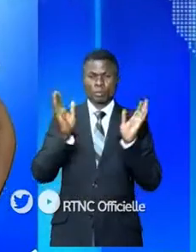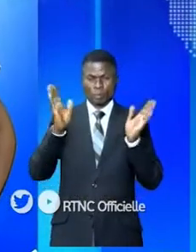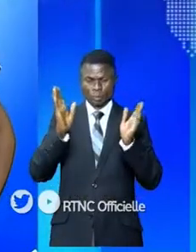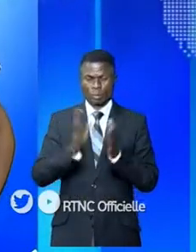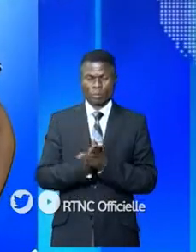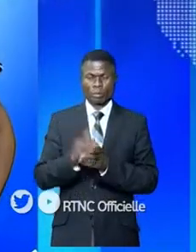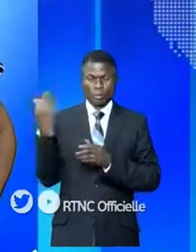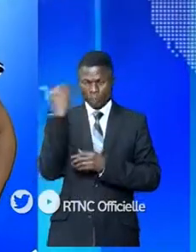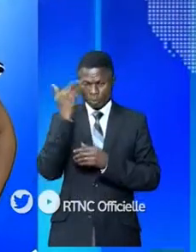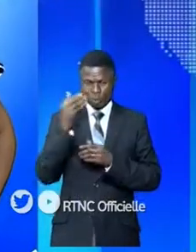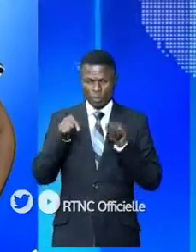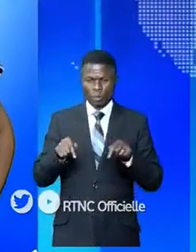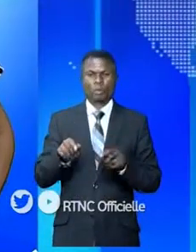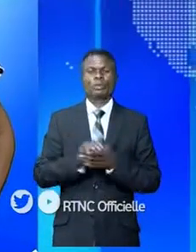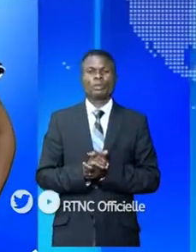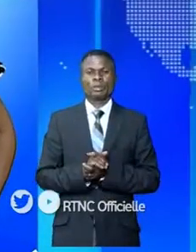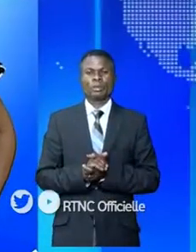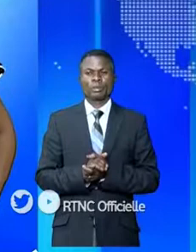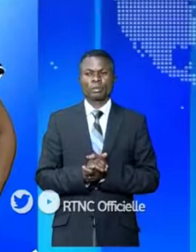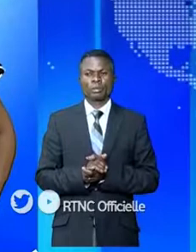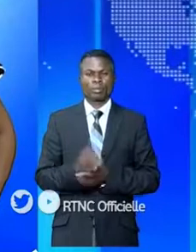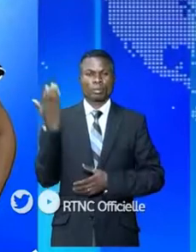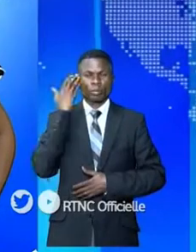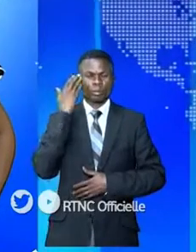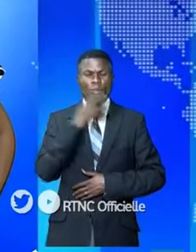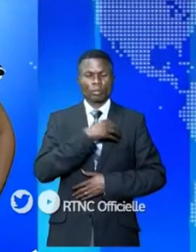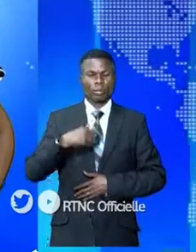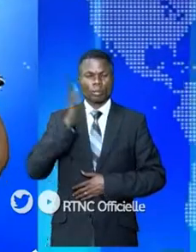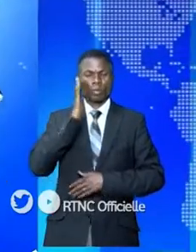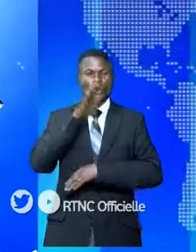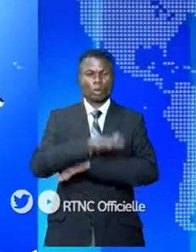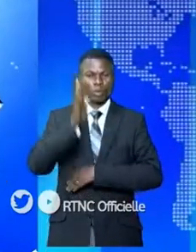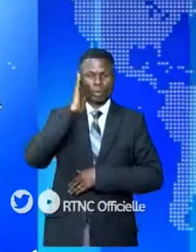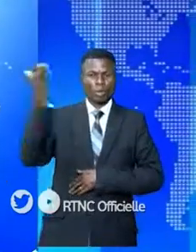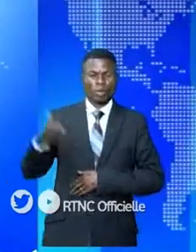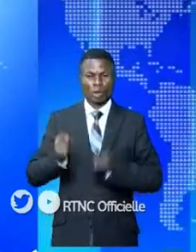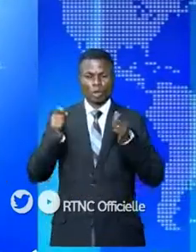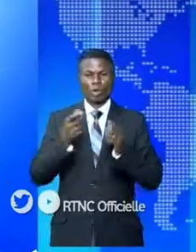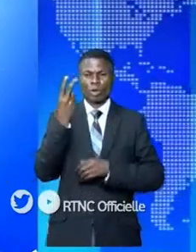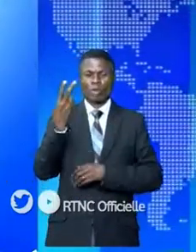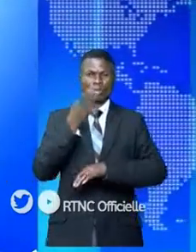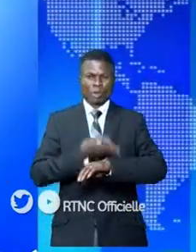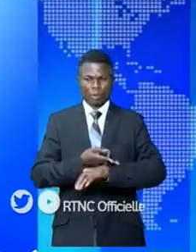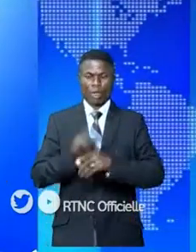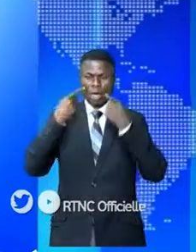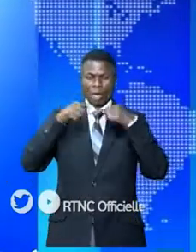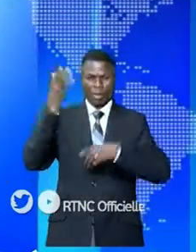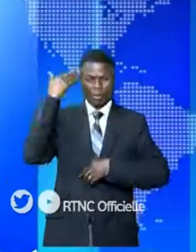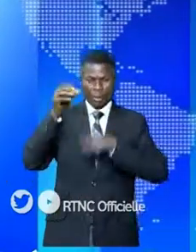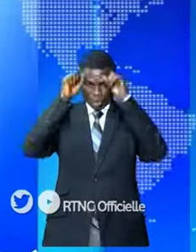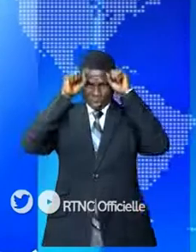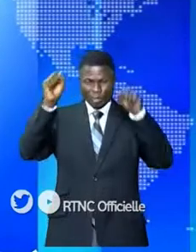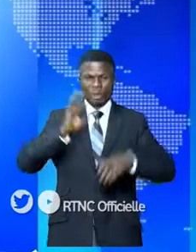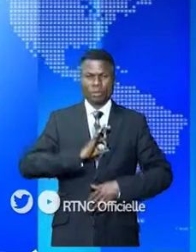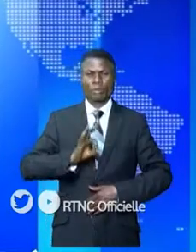cette édition d'information. Madame, Monsieur, bonsoir et bienvenue aux 20h. Comme annoncé tantôt, le chef de